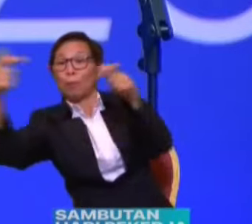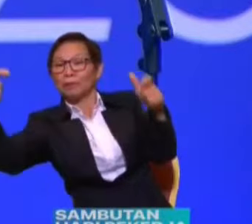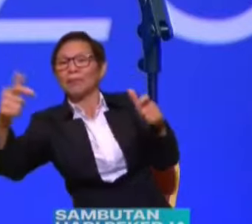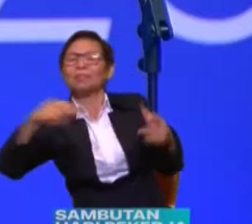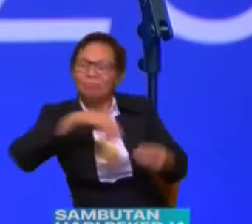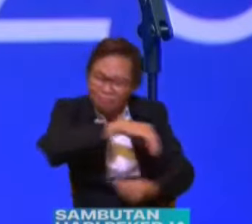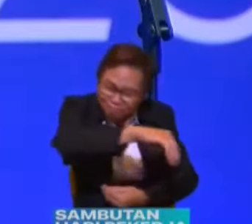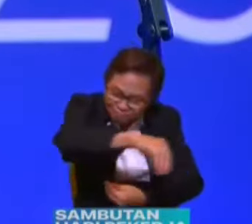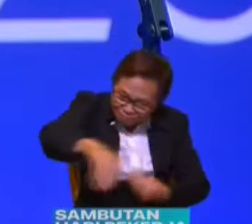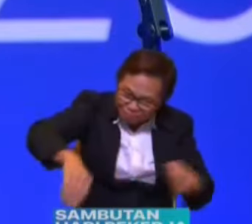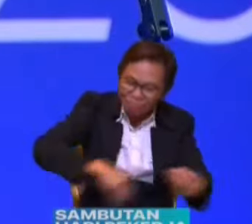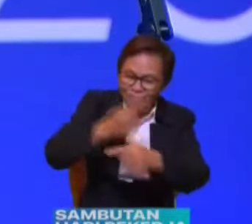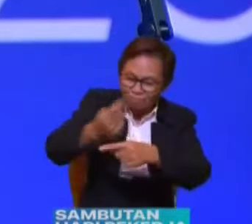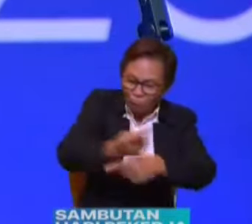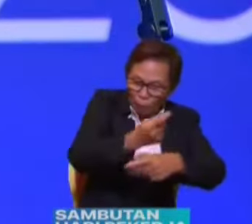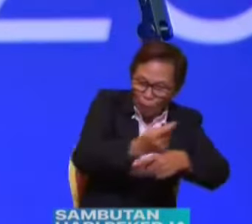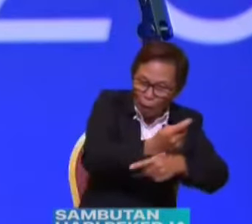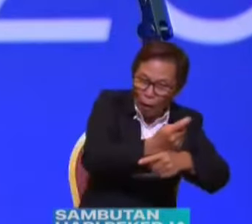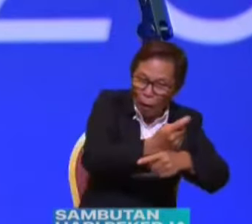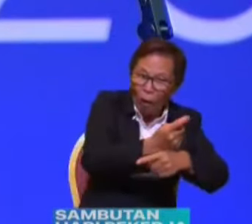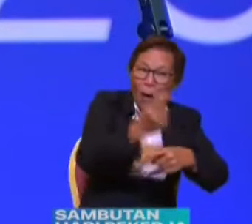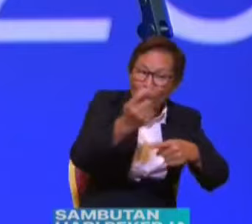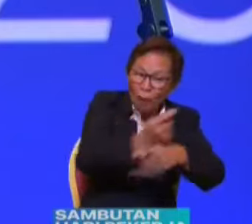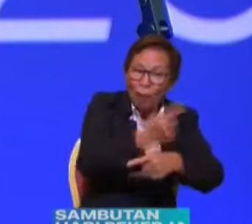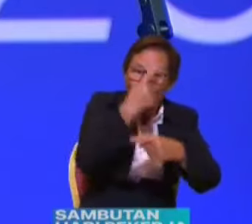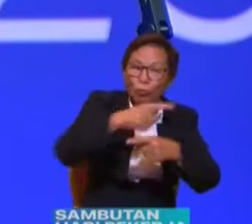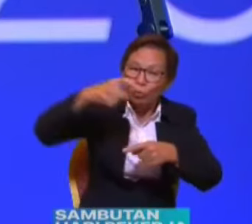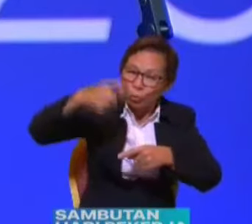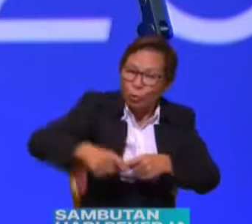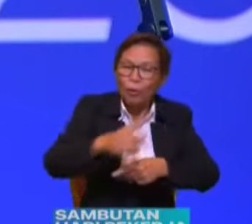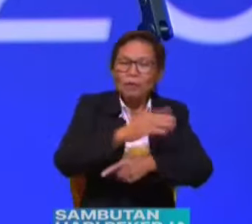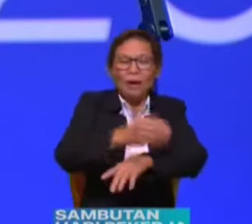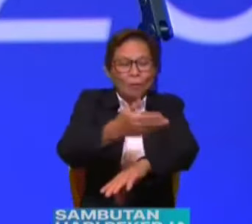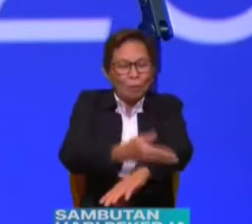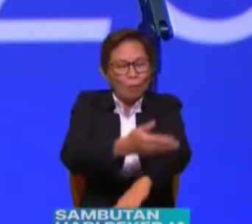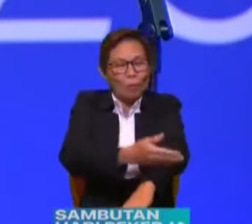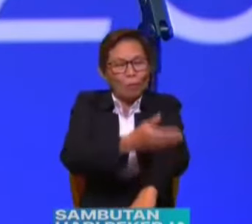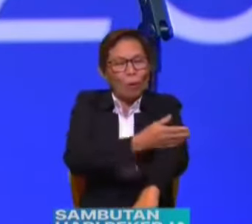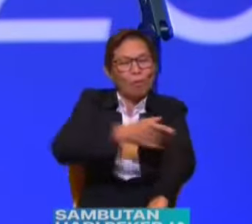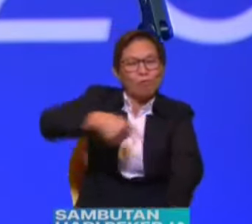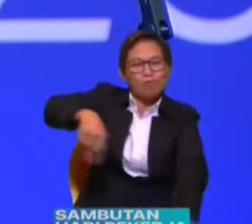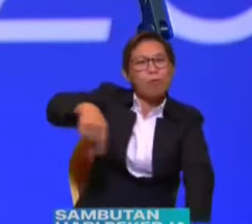alih, latih untuk keperluan. Jadi meningkatkan mutu